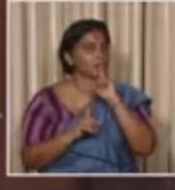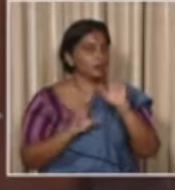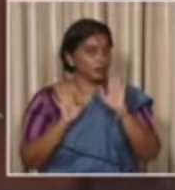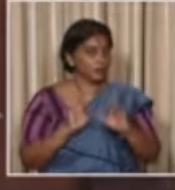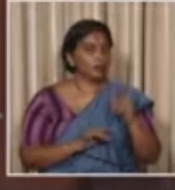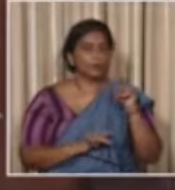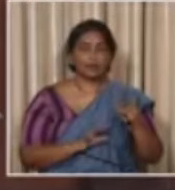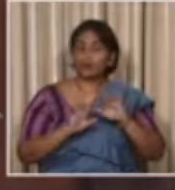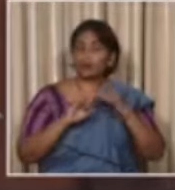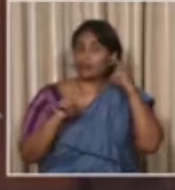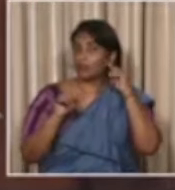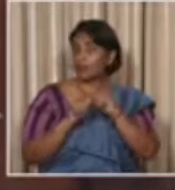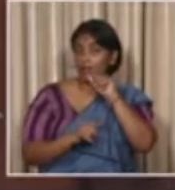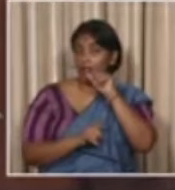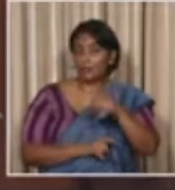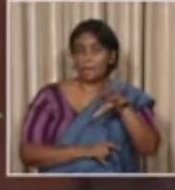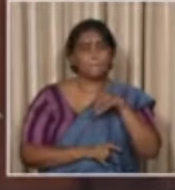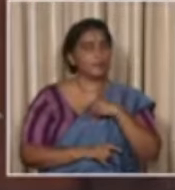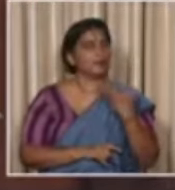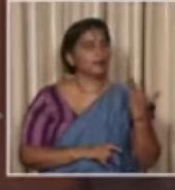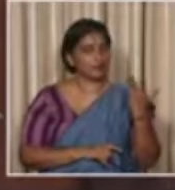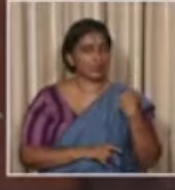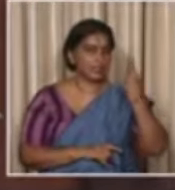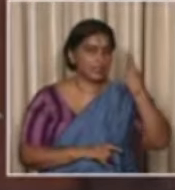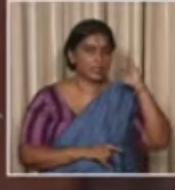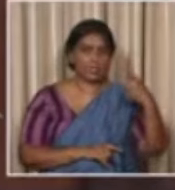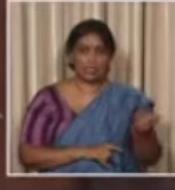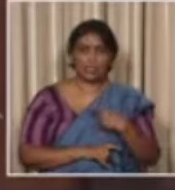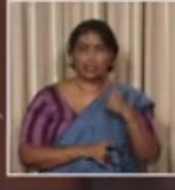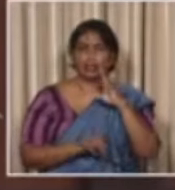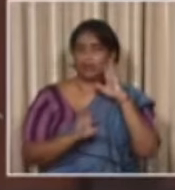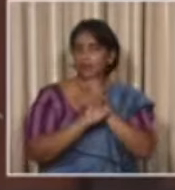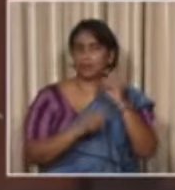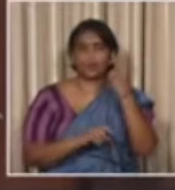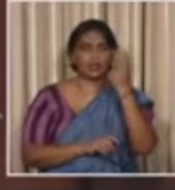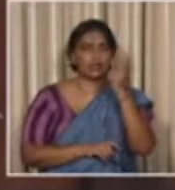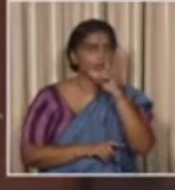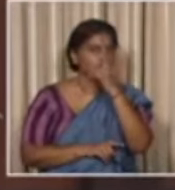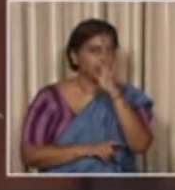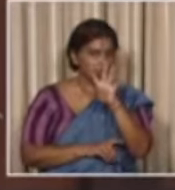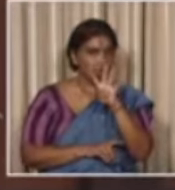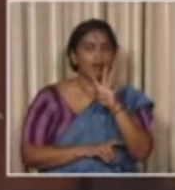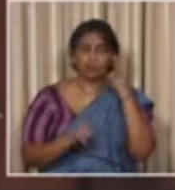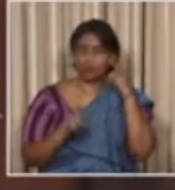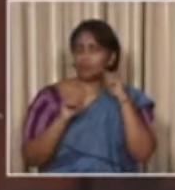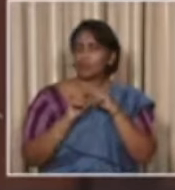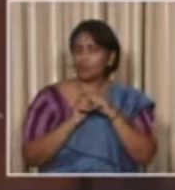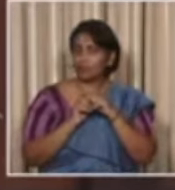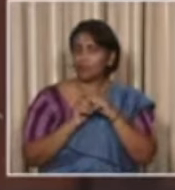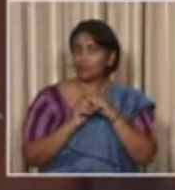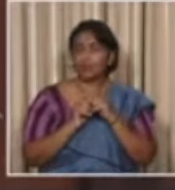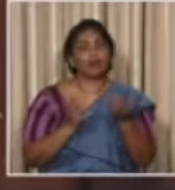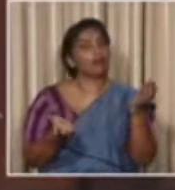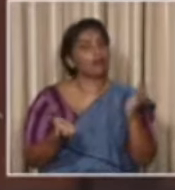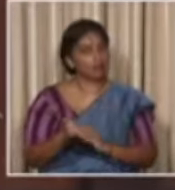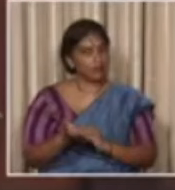හැබැයි කවුරුත් මේක ගැන සීරියස්ලි ගන්නේ නැහැ. ඉතින් දැන් ඊයේ දවසේ අපි දැක්කා නිවුස් එකක් දාලා තිනවා 2014 සිදුවෙච්ච සිදුවීමක් පිළිබඳව